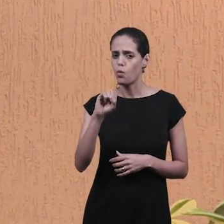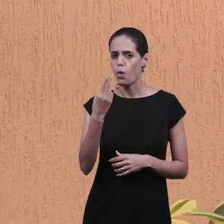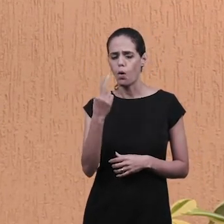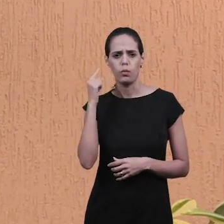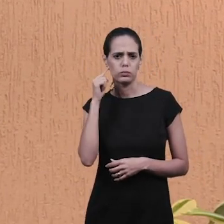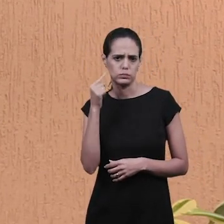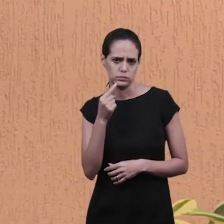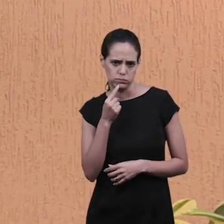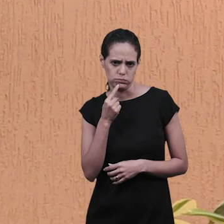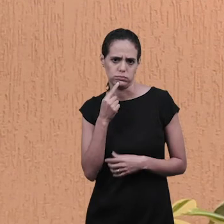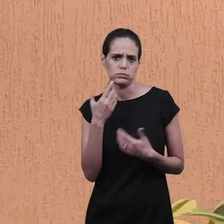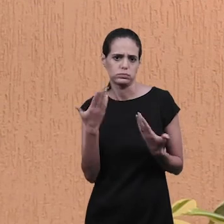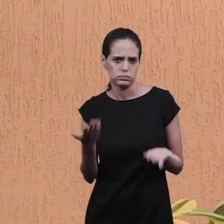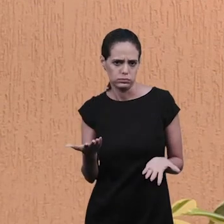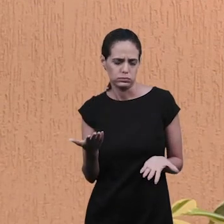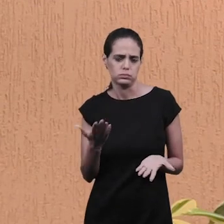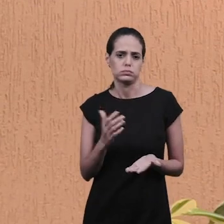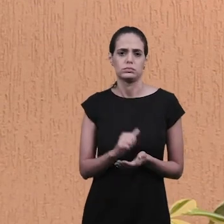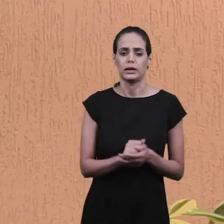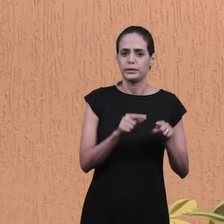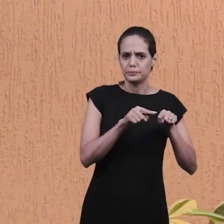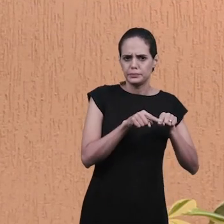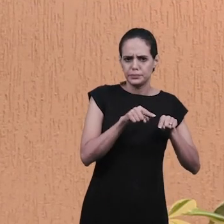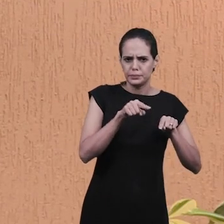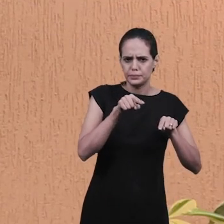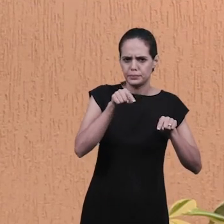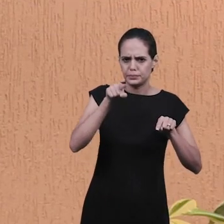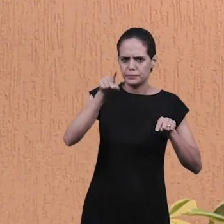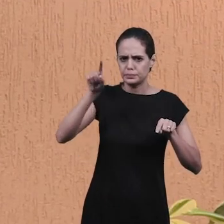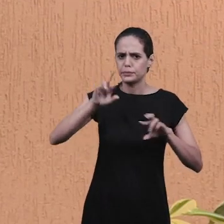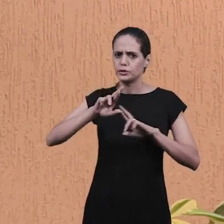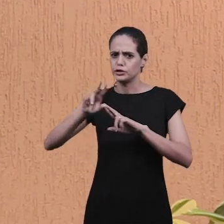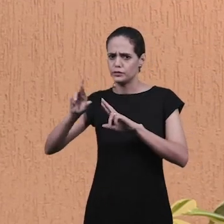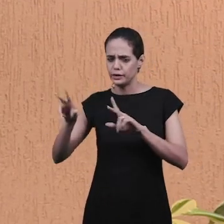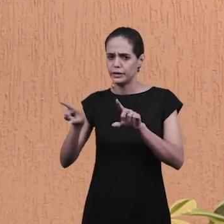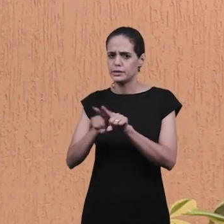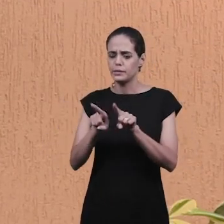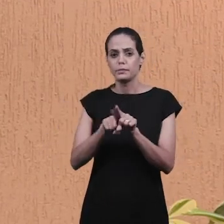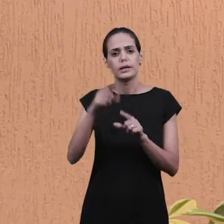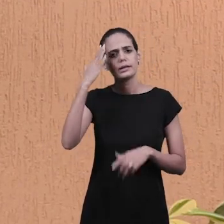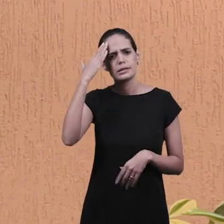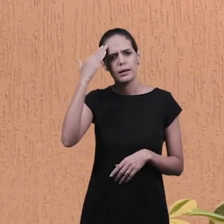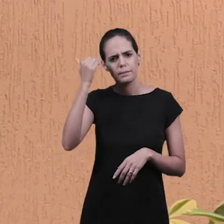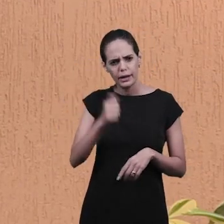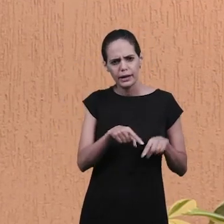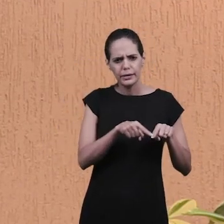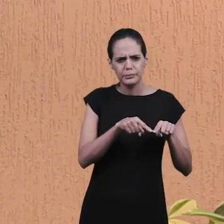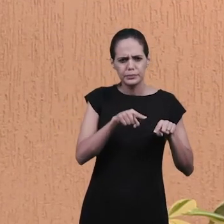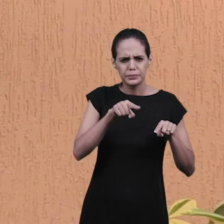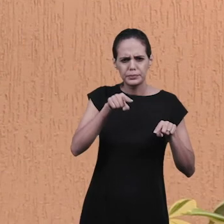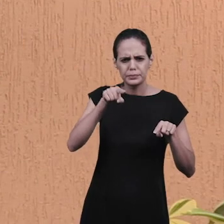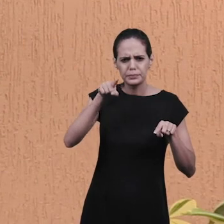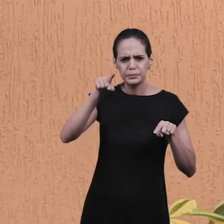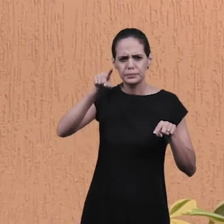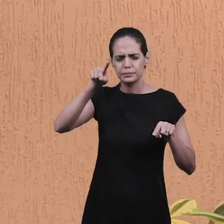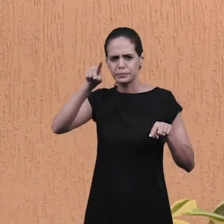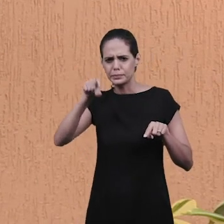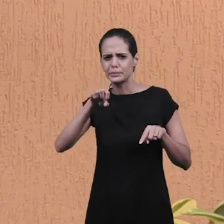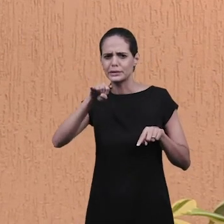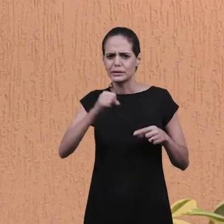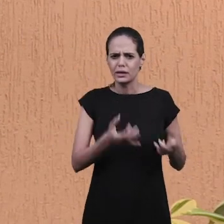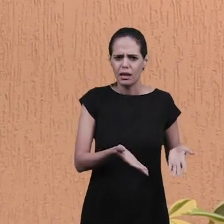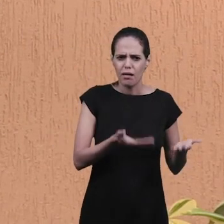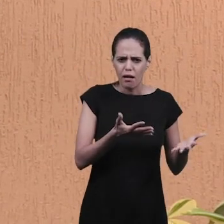une déficience auditive dans des degrés variés. Donc, en sachant tout cela, de quel degré